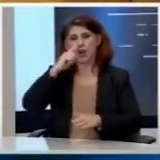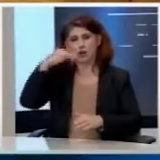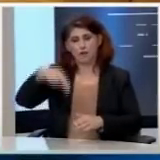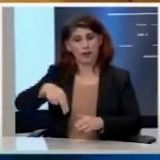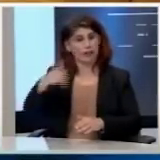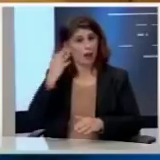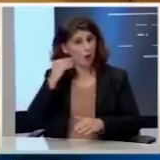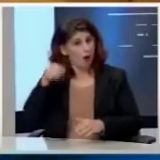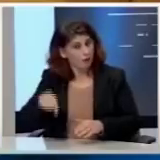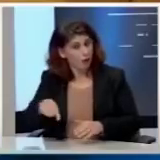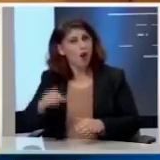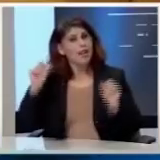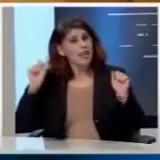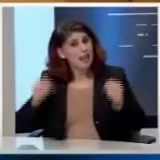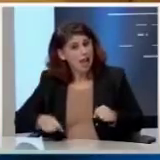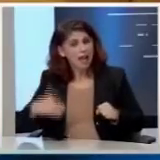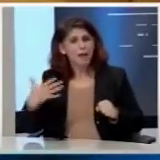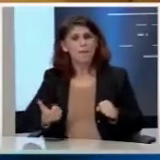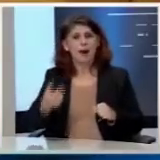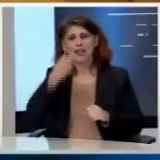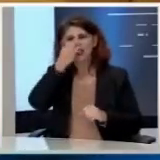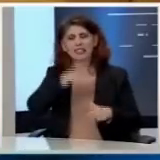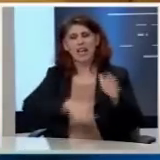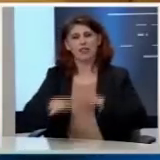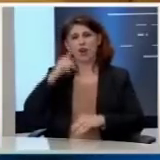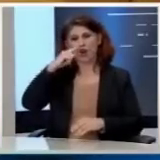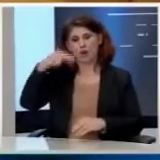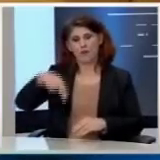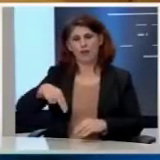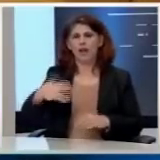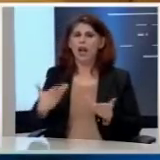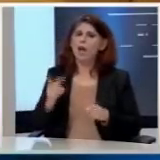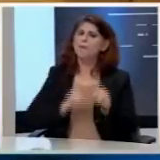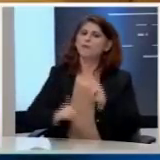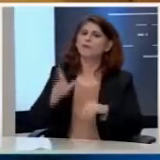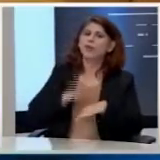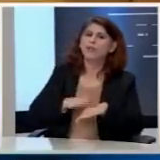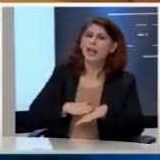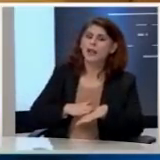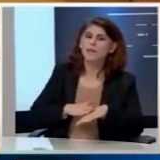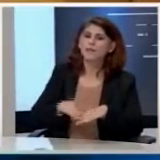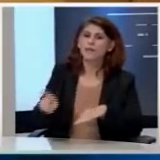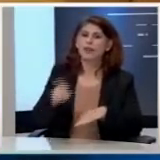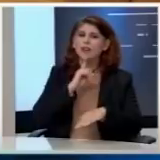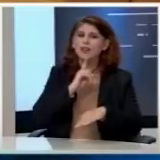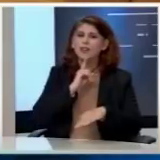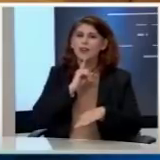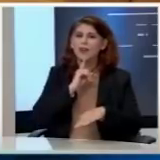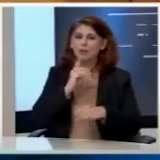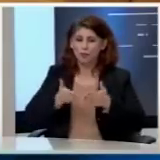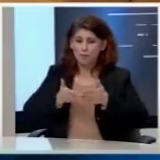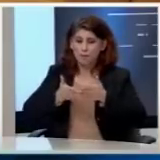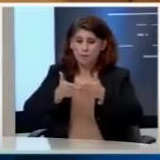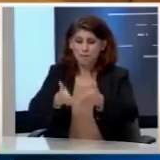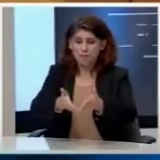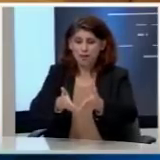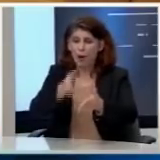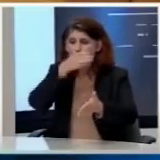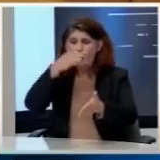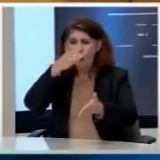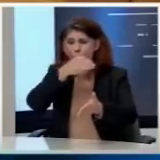και αυτό. Ναι, υπάρχει σκάνδαλο Νοβάρτης. Αλλά ποιος φταίει? Είναι σαν το πρεζόπλιο που ήρθε μόνο του σε